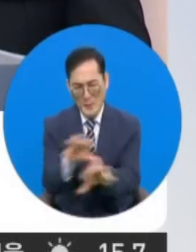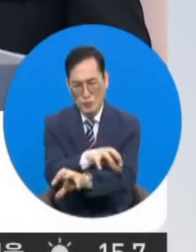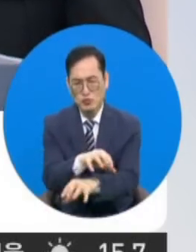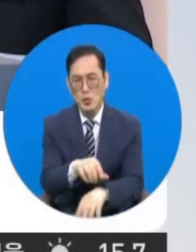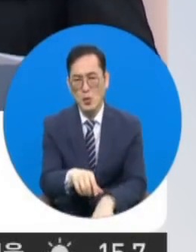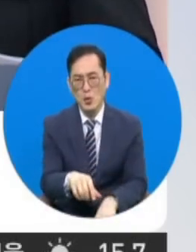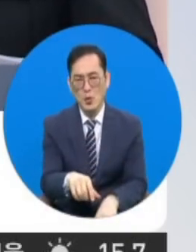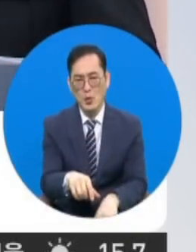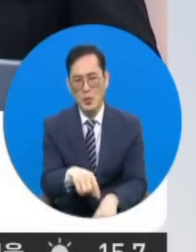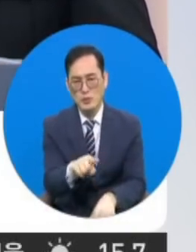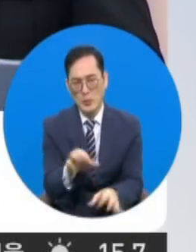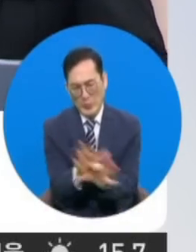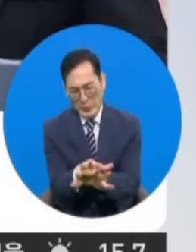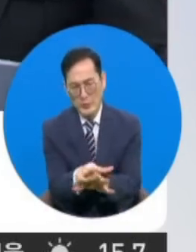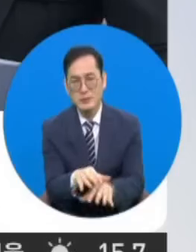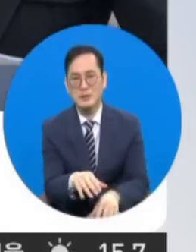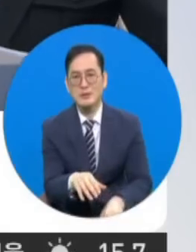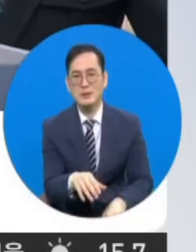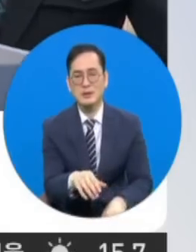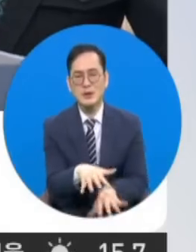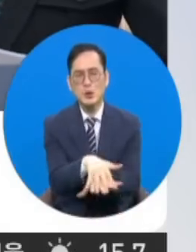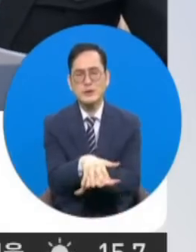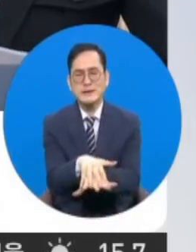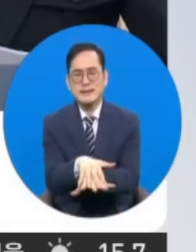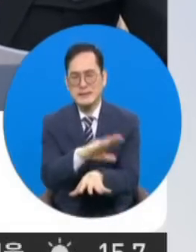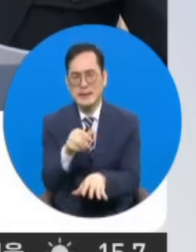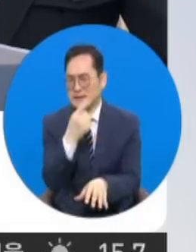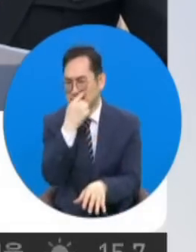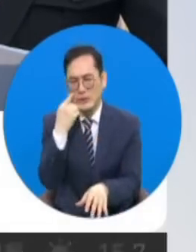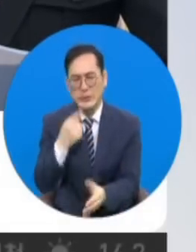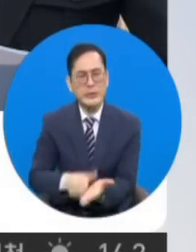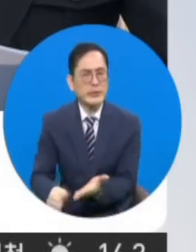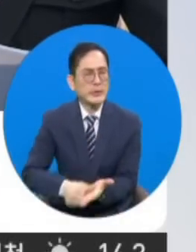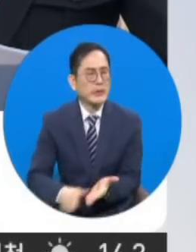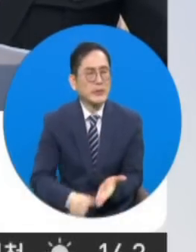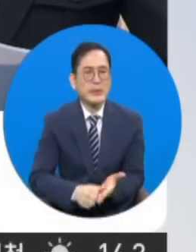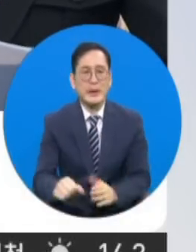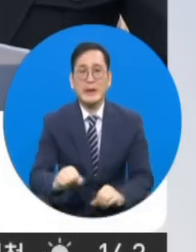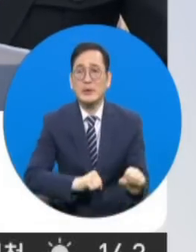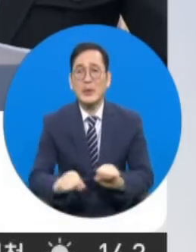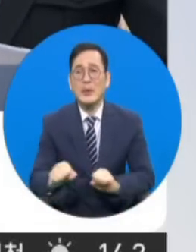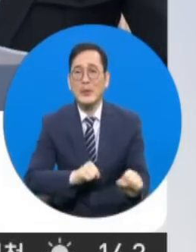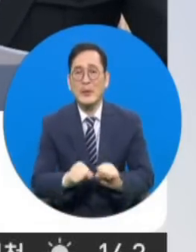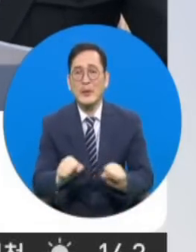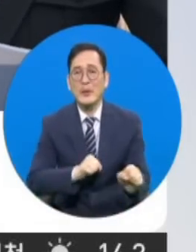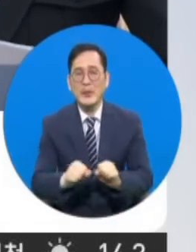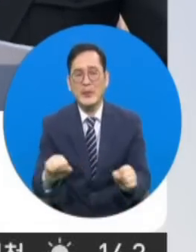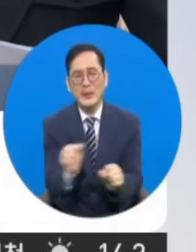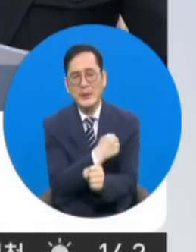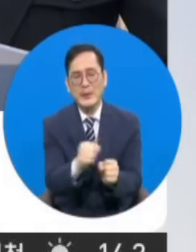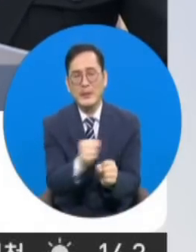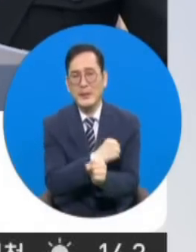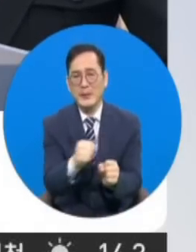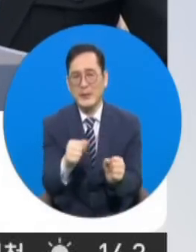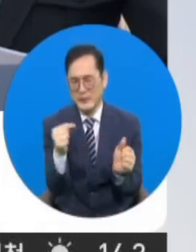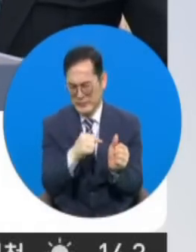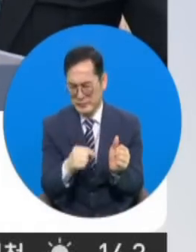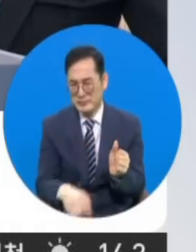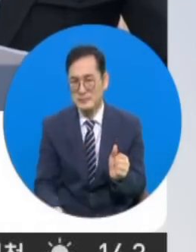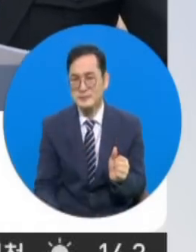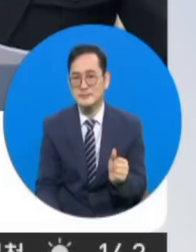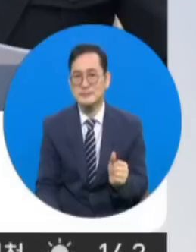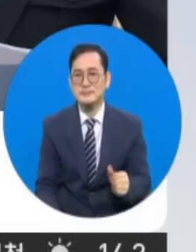행위를 했다는 거예요 그래서 여러 가지를 보면 이제 조직적으로이 사건의 증거를 인멸하고 사건을 은폐하기 위해서